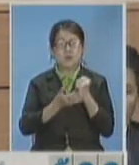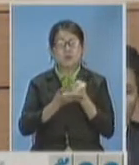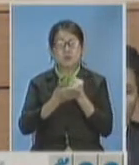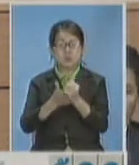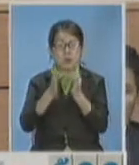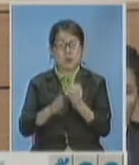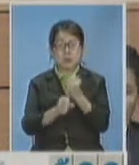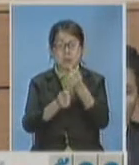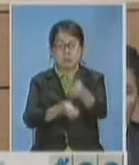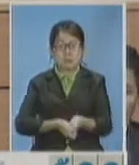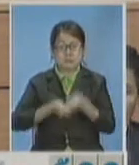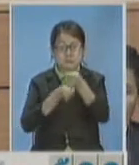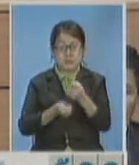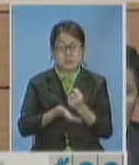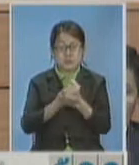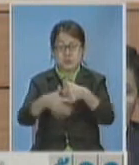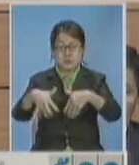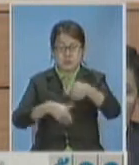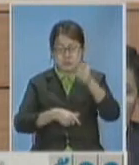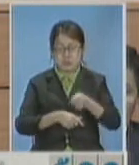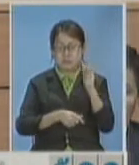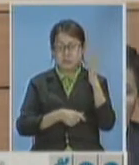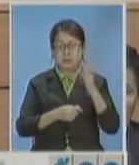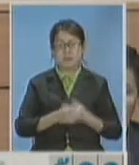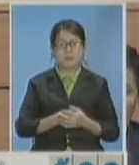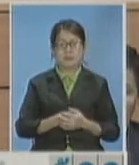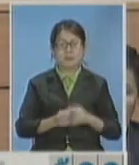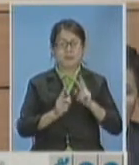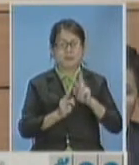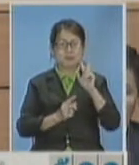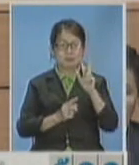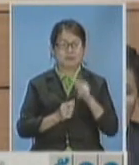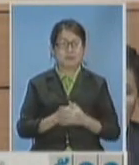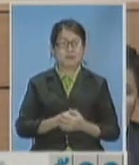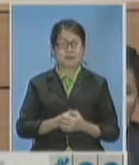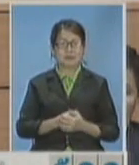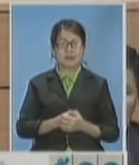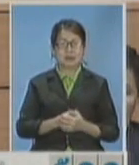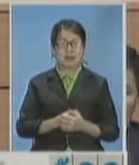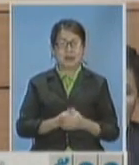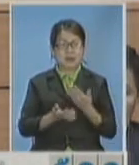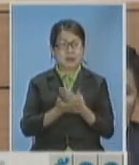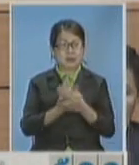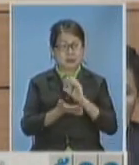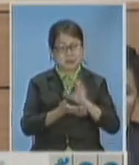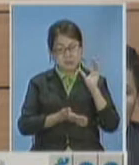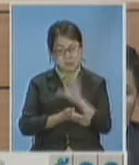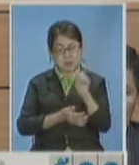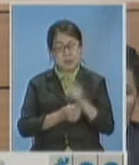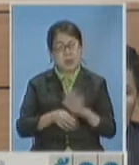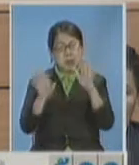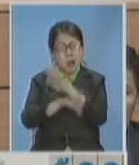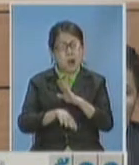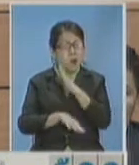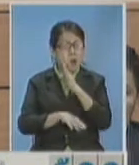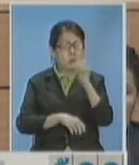รและไม่ได้ช่วยประชาชนอย่างแท้จริงประการที่3เป็นการจัดงบประมาณแบบละคร